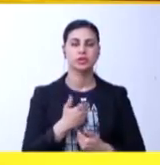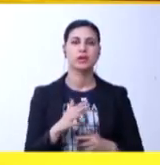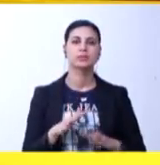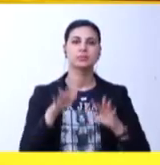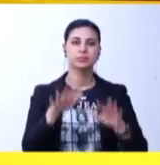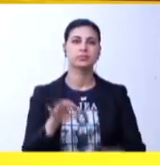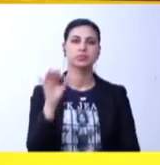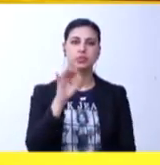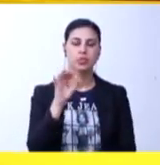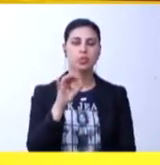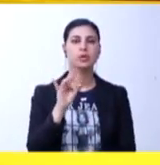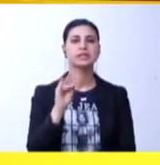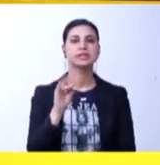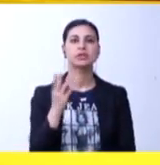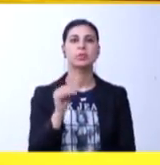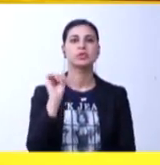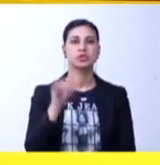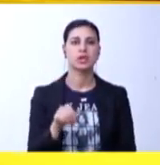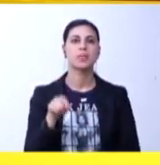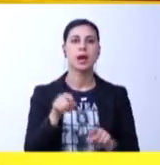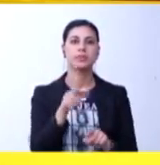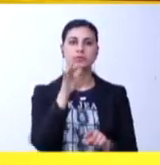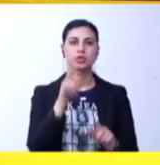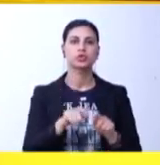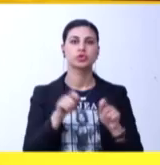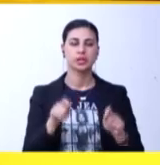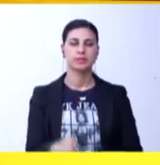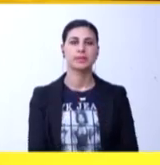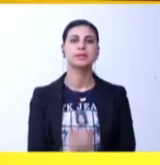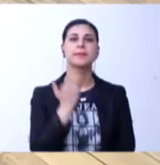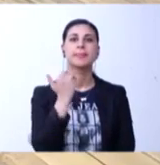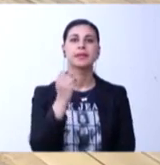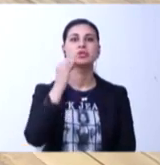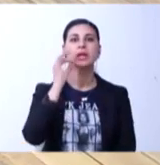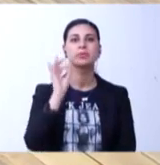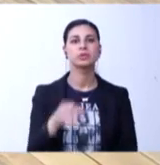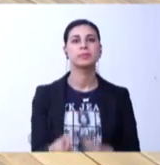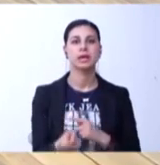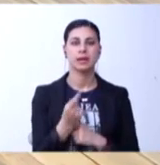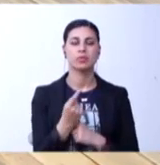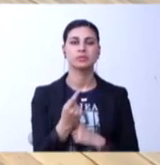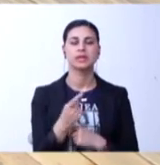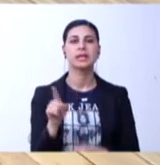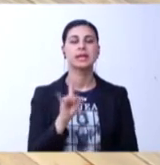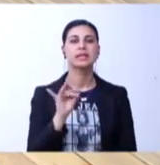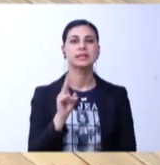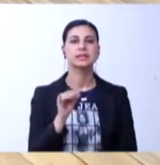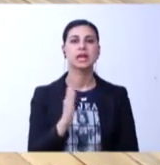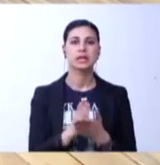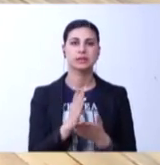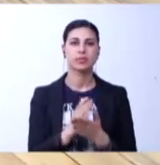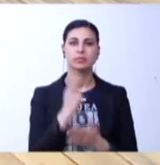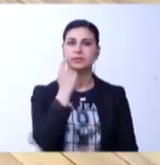ტრავმაზე, გკითხა რისკებზე, რომელიც შეიძლება ამ დროს შეიქმნას. შენი გამოცდილებიდან გამომდინარე, რა რისკები